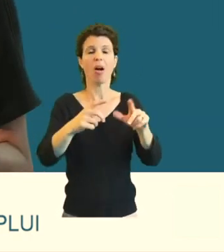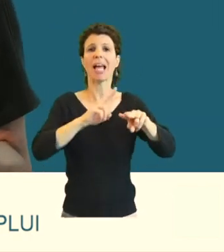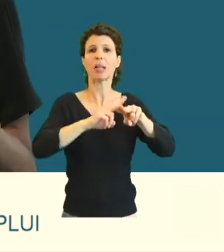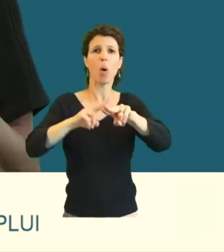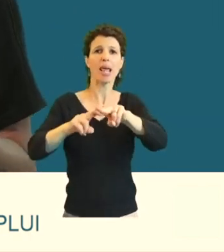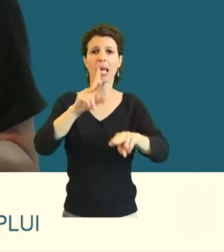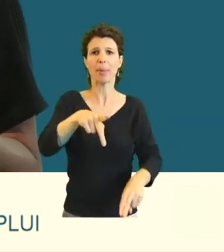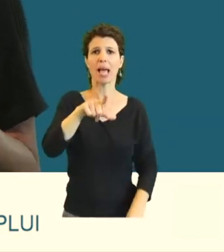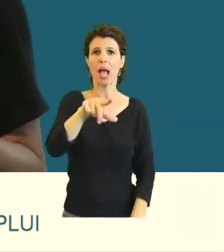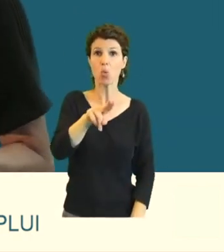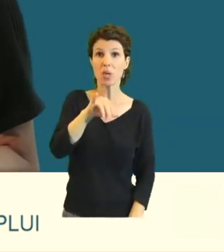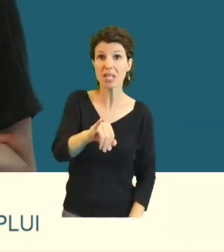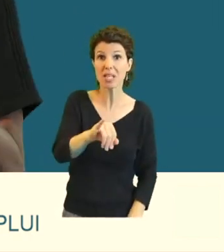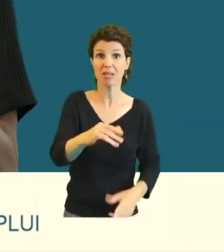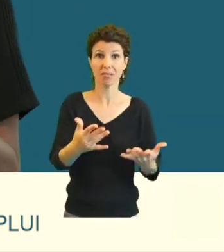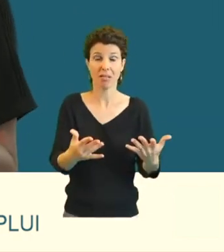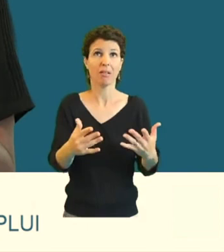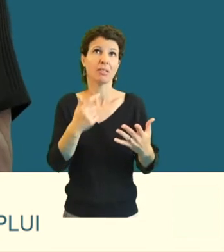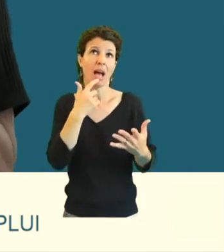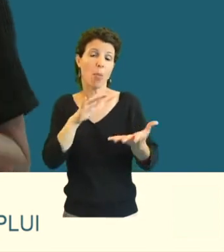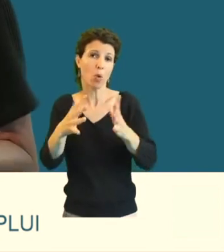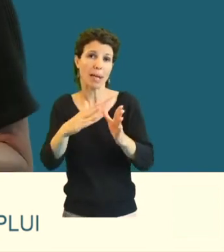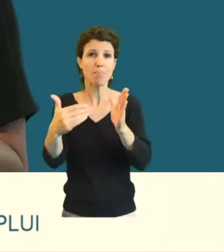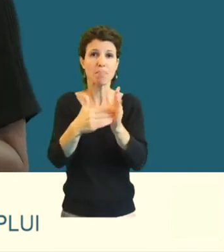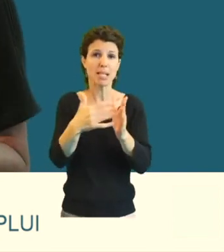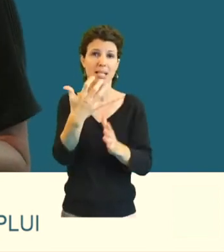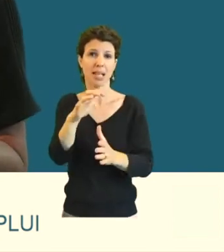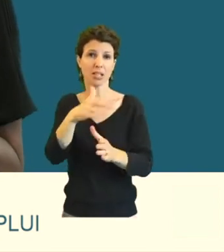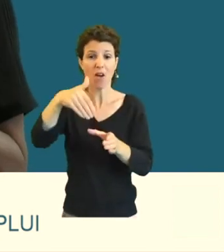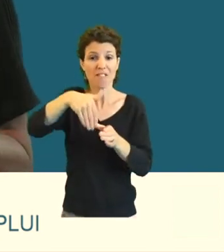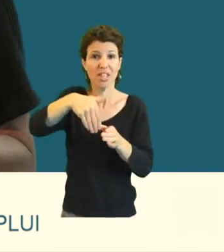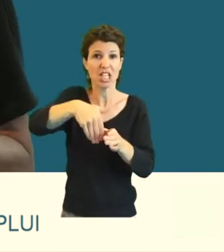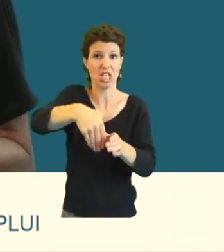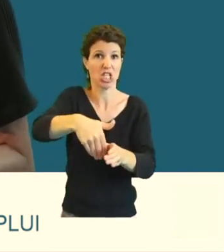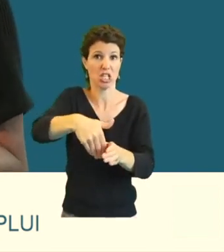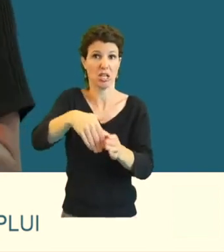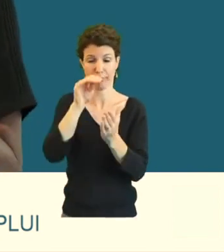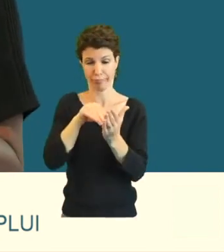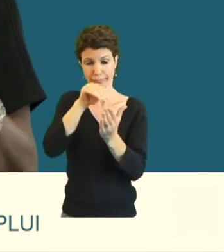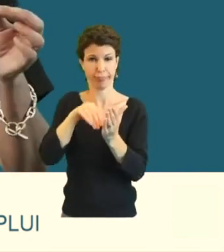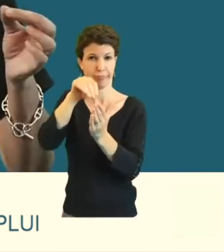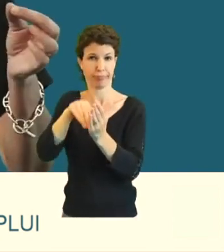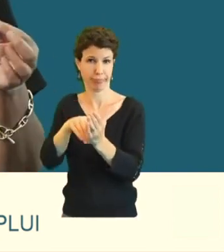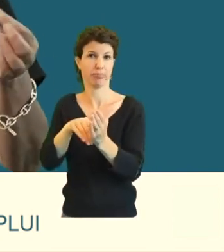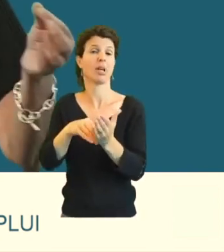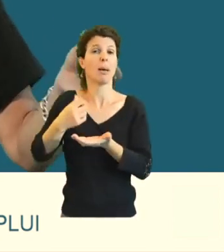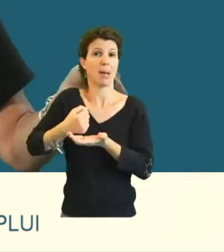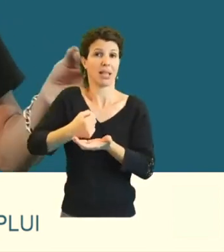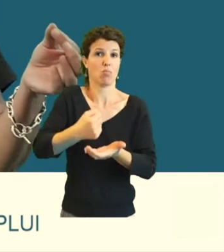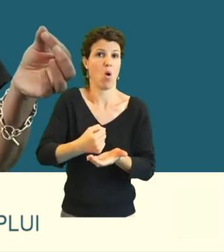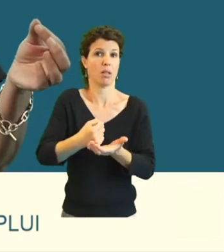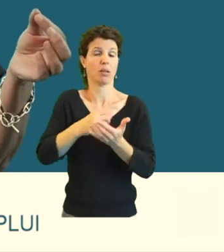peu près 1500 fiches qui recensent du patrimoine remarquable. Donc moi,